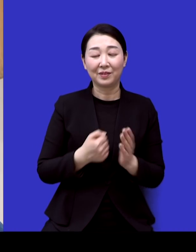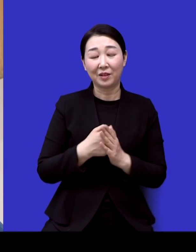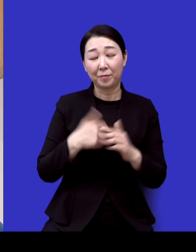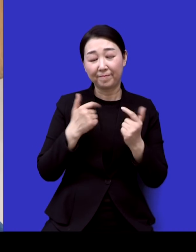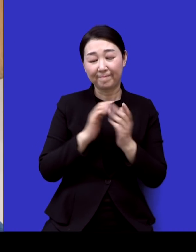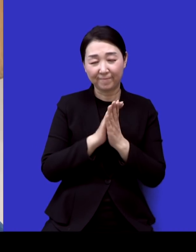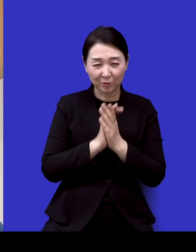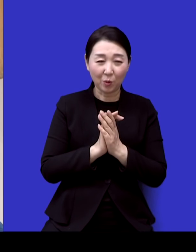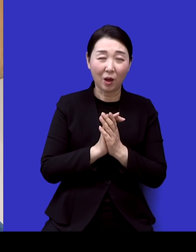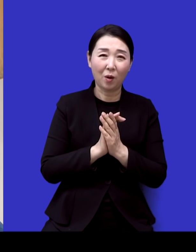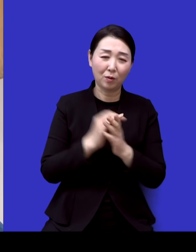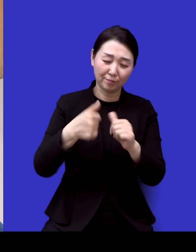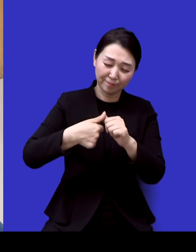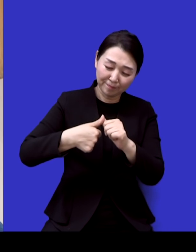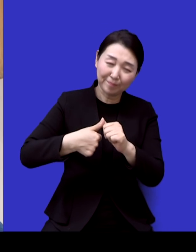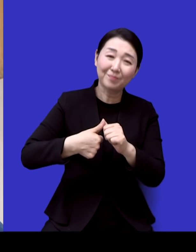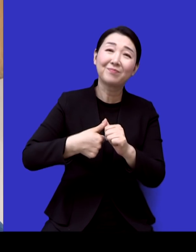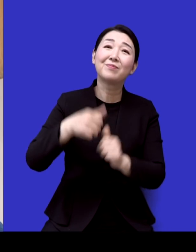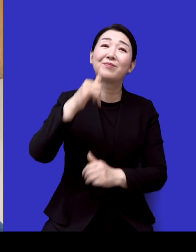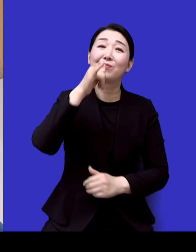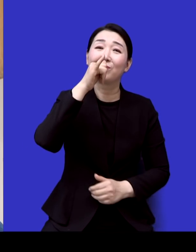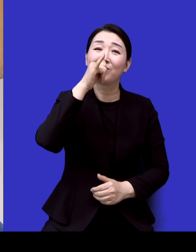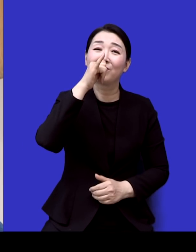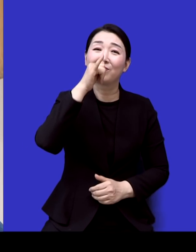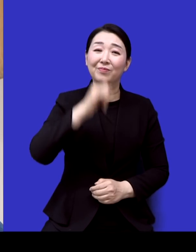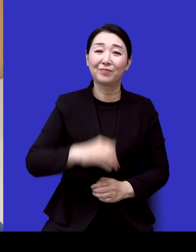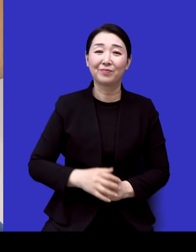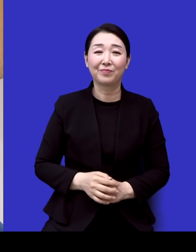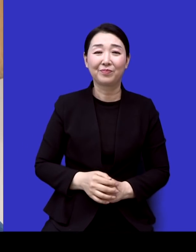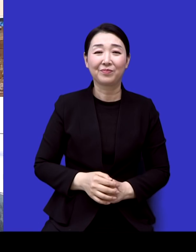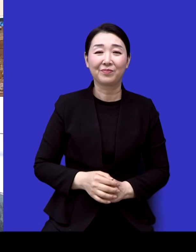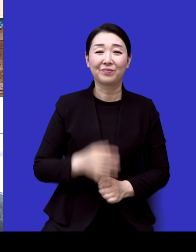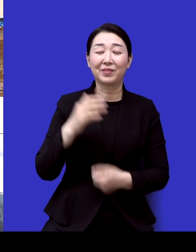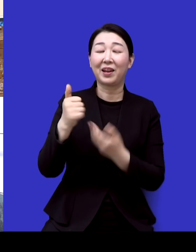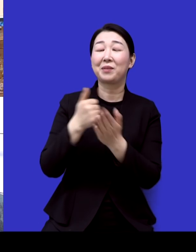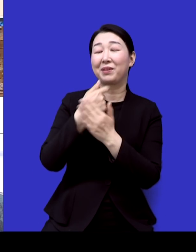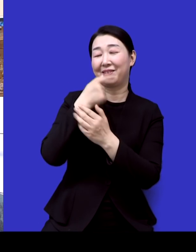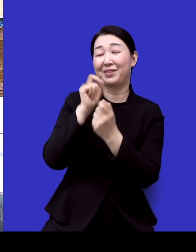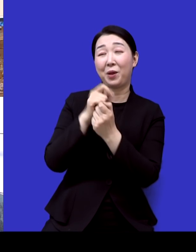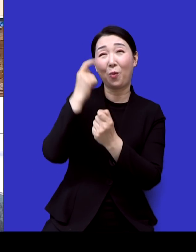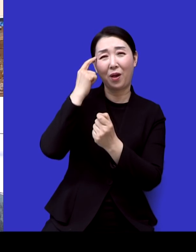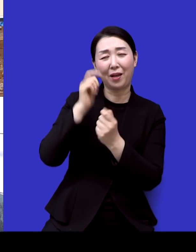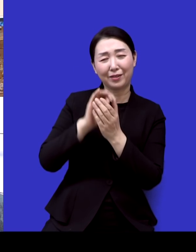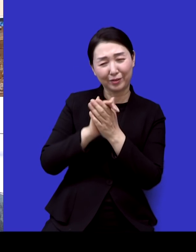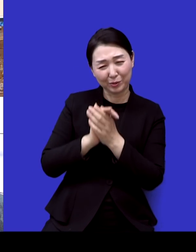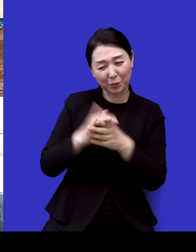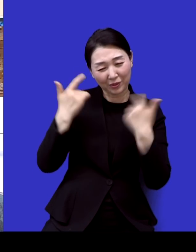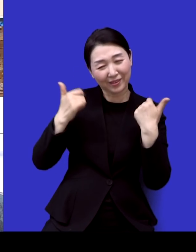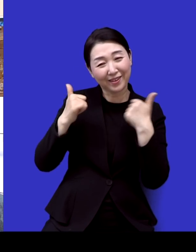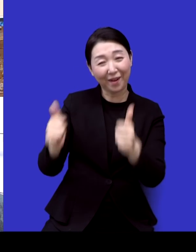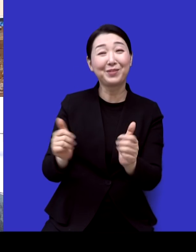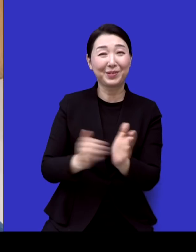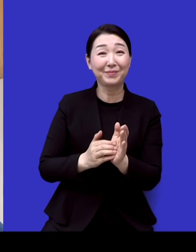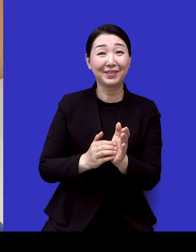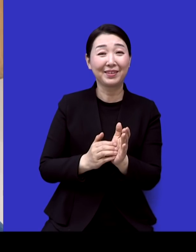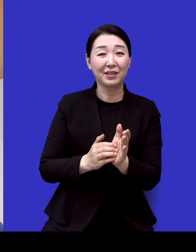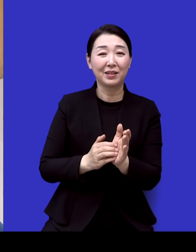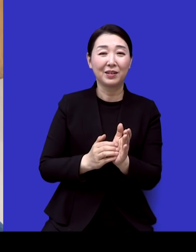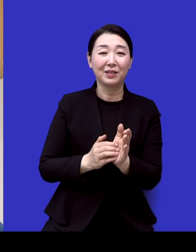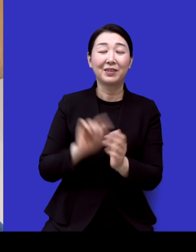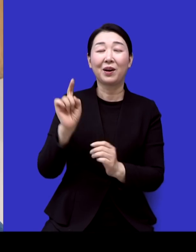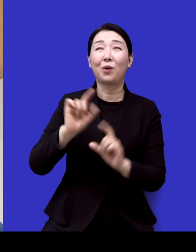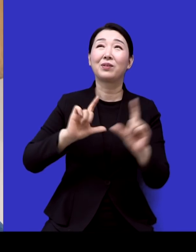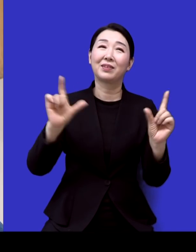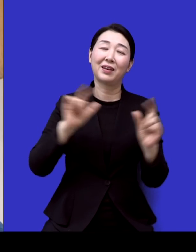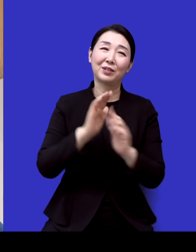기도하고 이렇게 씨름하는데 이제 하나님이랑 많이 친해졌겠죠. 기도를 많이 하니까. 네. 그래서 어느 날은 성경 말씀으로